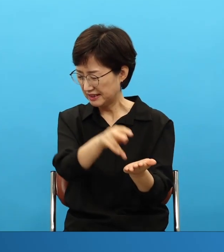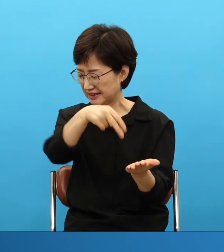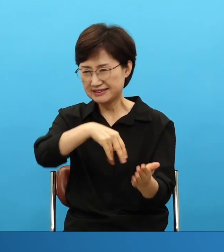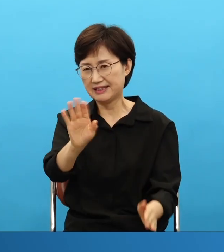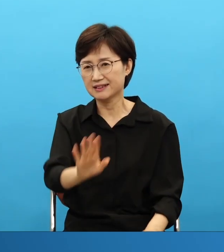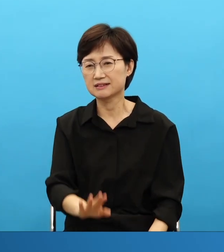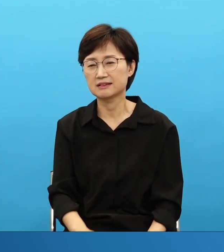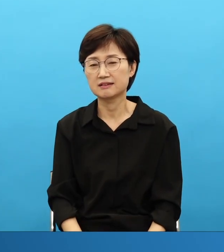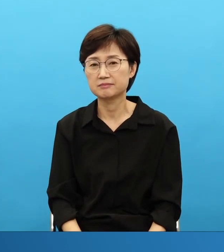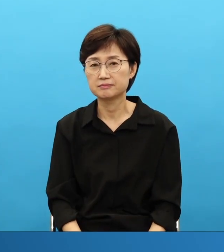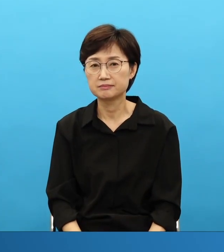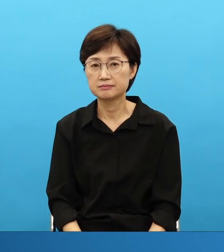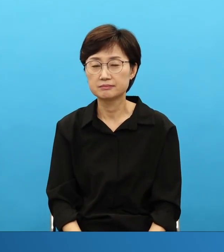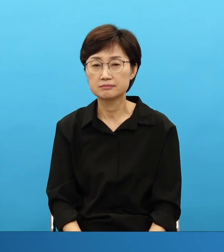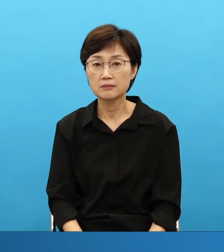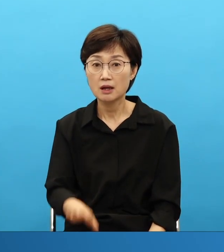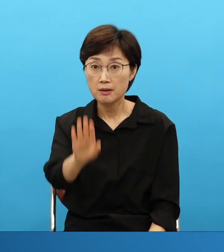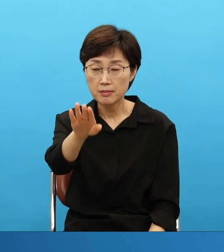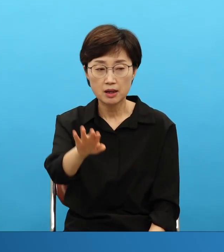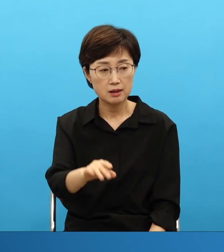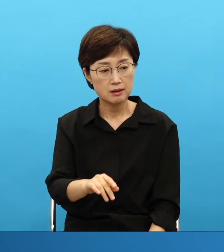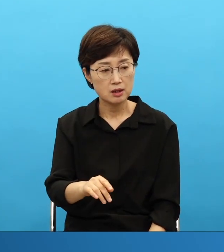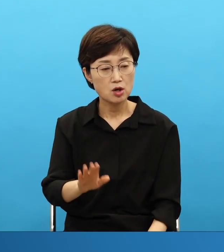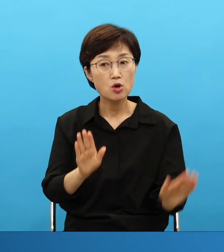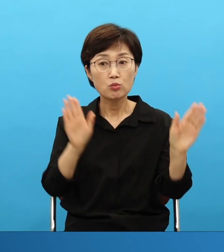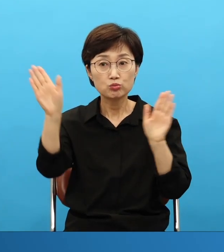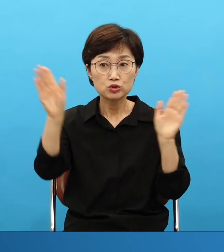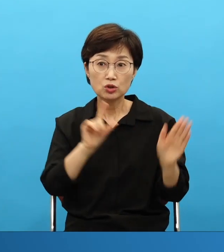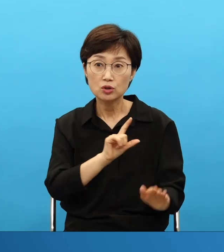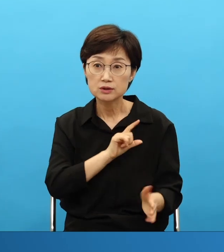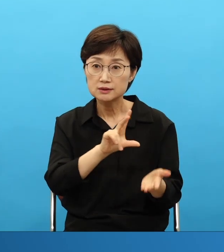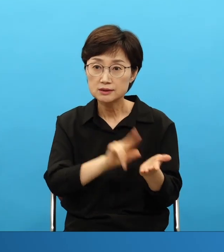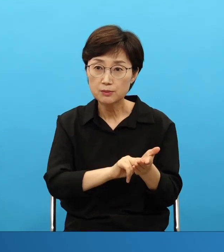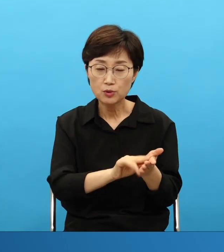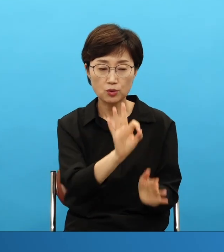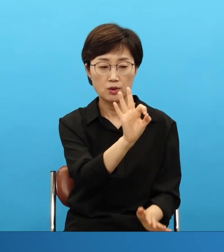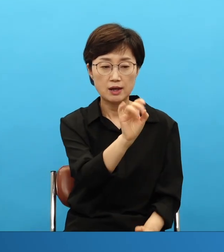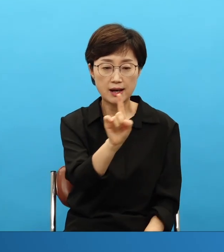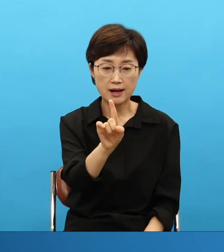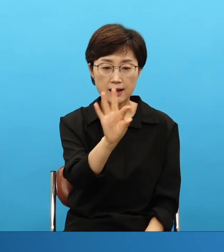읽었습니다 아이라고 하는 그 뮤지컬 있지않습니까